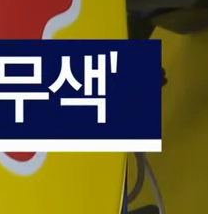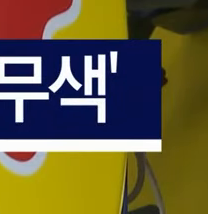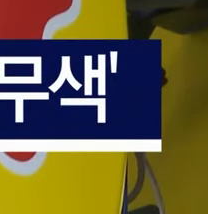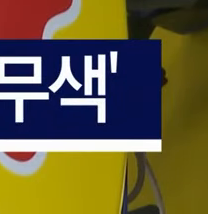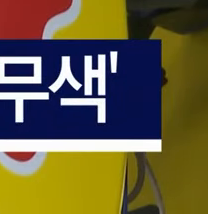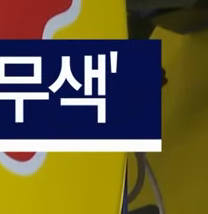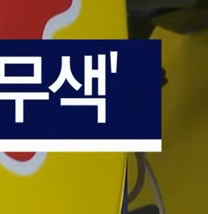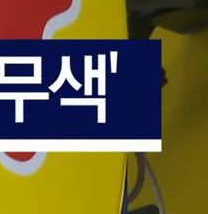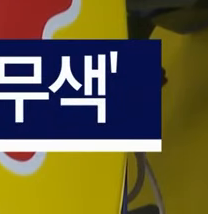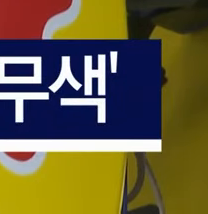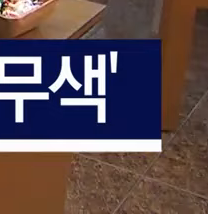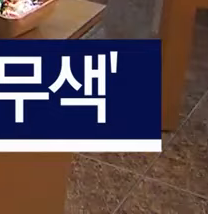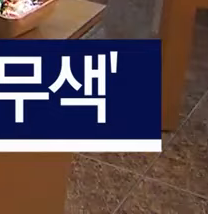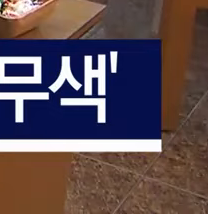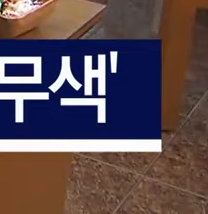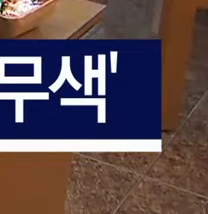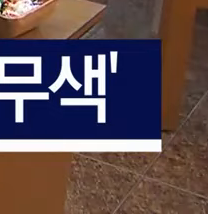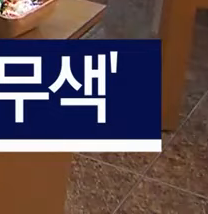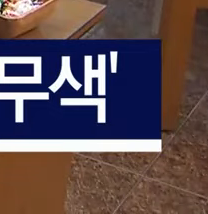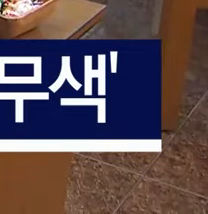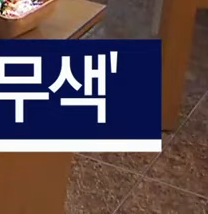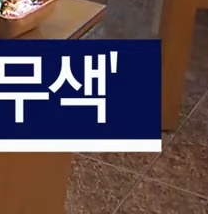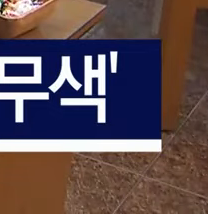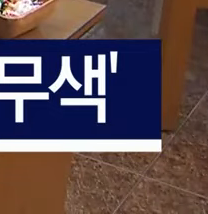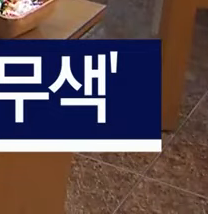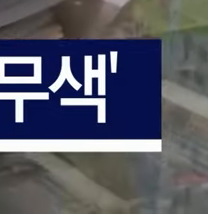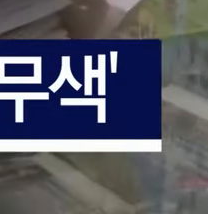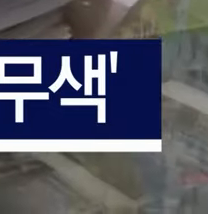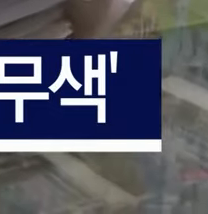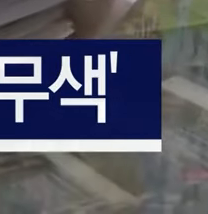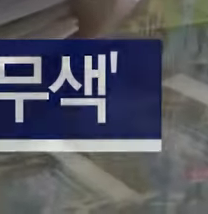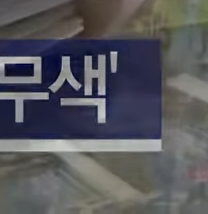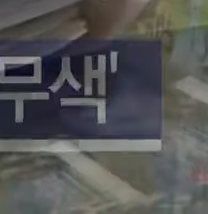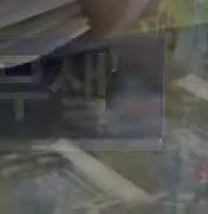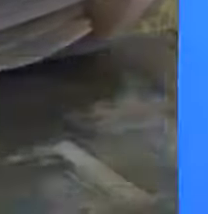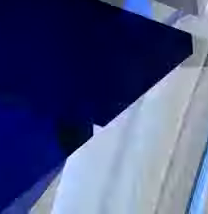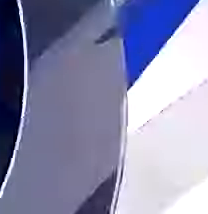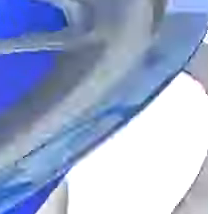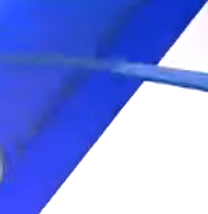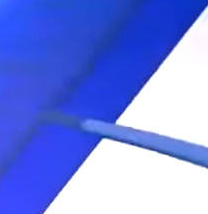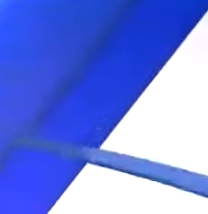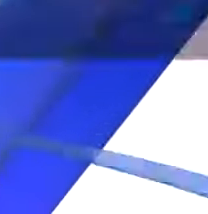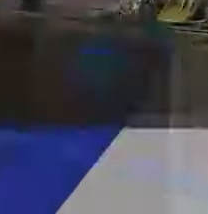계속 하락하고 거래 건수는 줄면서 가을 이사철이 무색한 상황입니다.